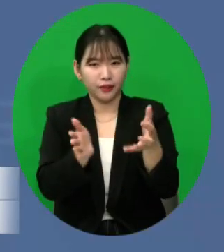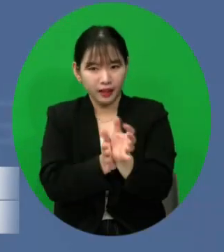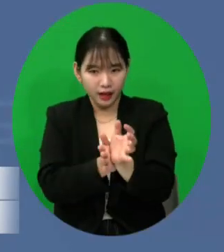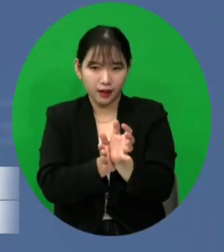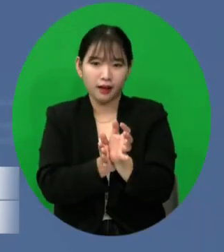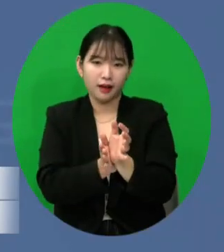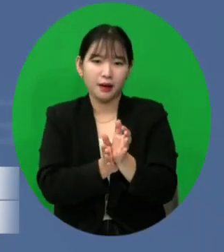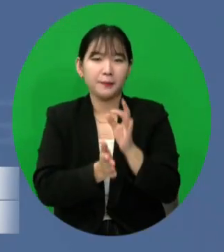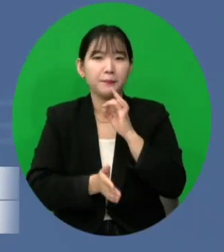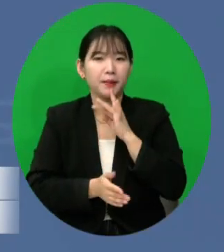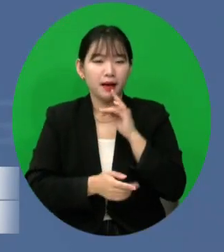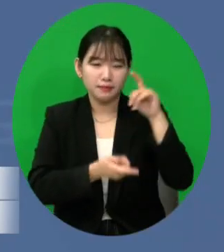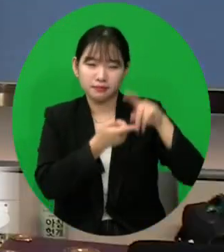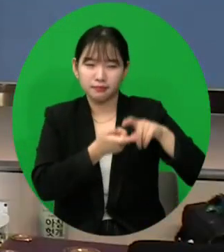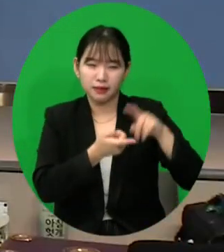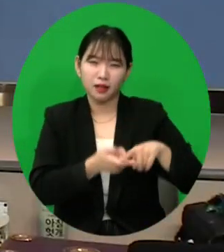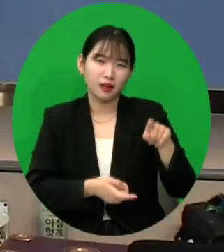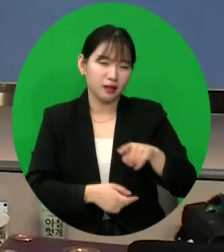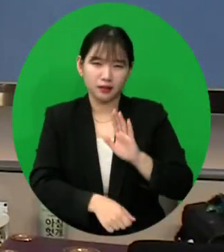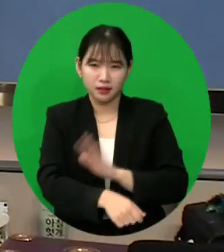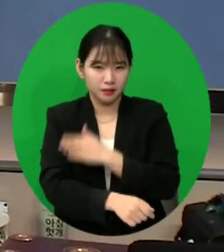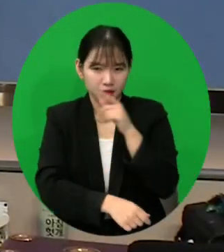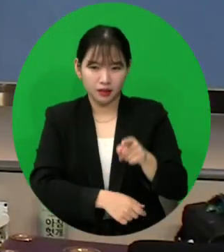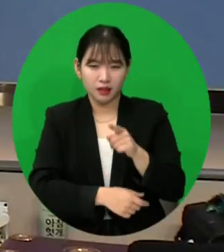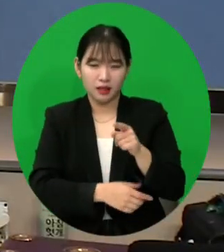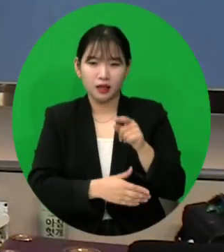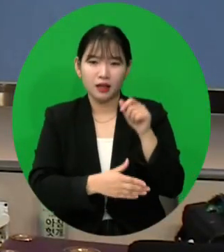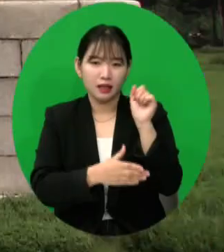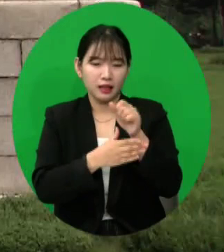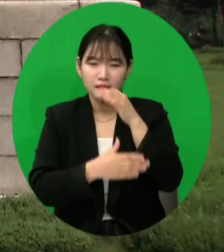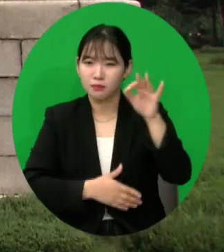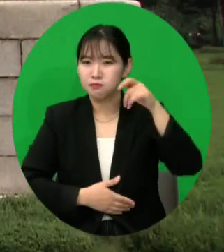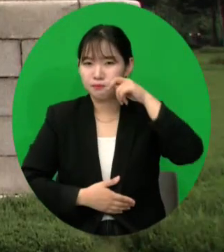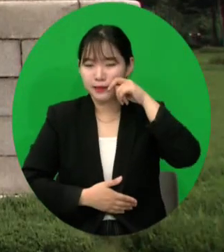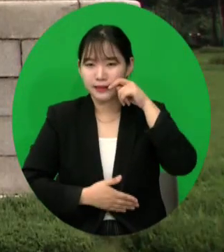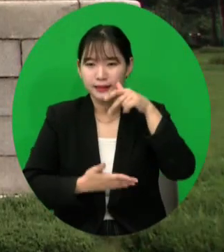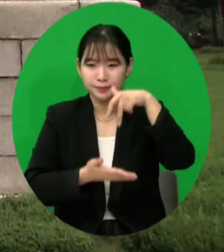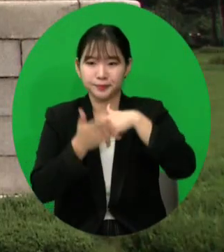의견만이 반영된 편파적인 안이라며 수용 불가 입장을 밝힌 가운데